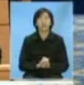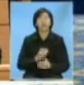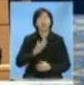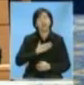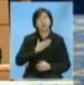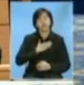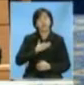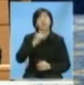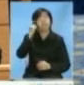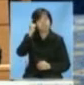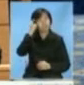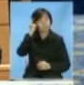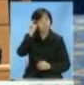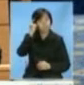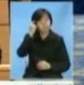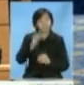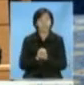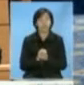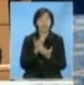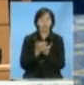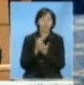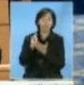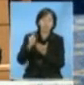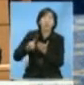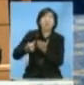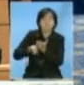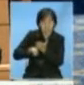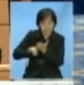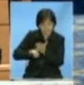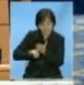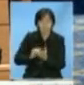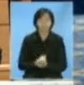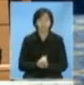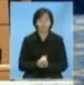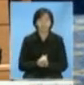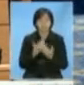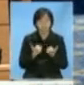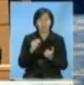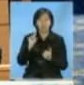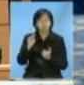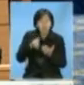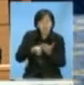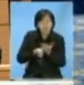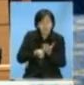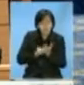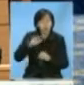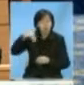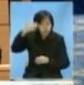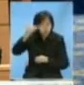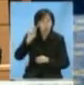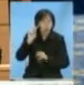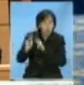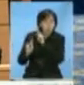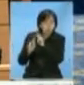ไรทั้งก่อหนี้ก่อนหน้านี้และกำลังจะก่อหนี้อีก